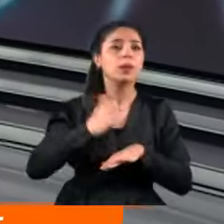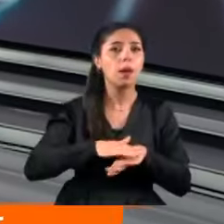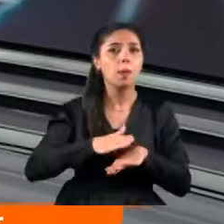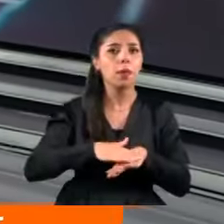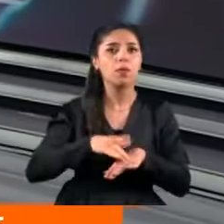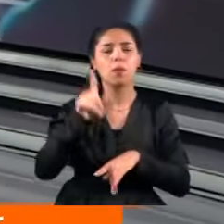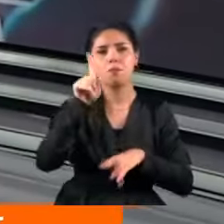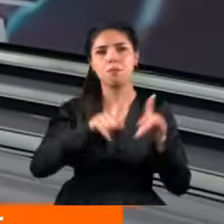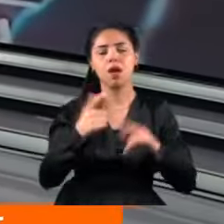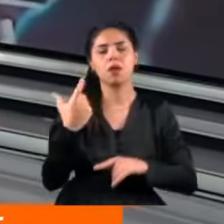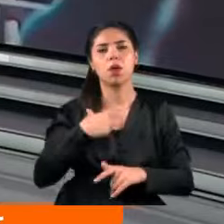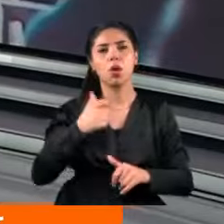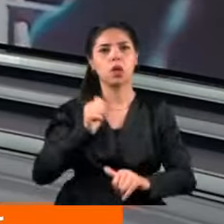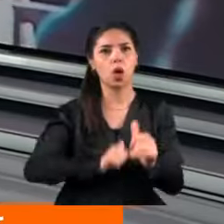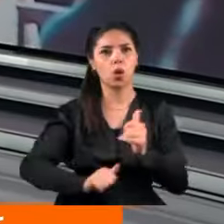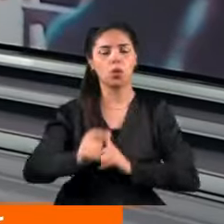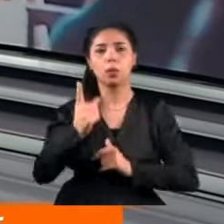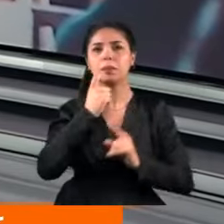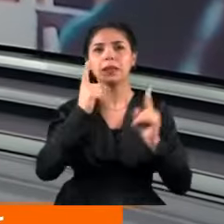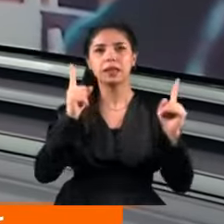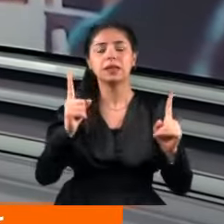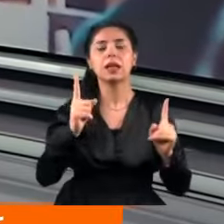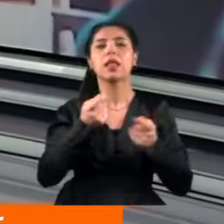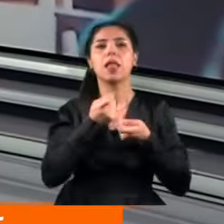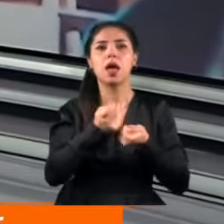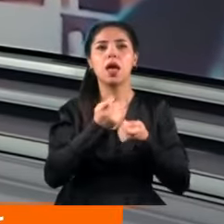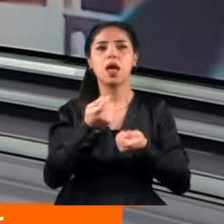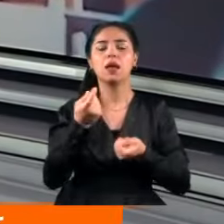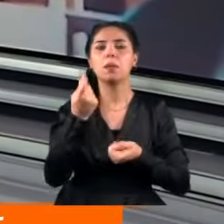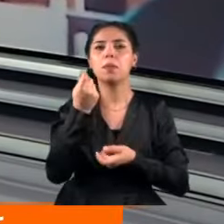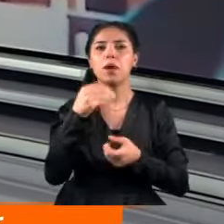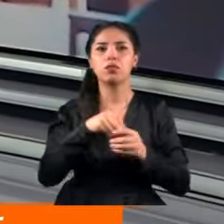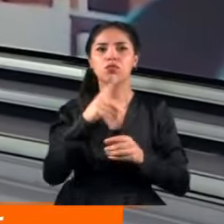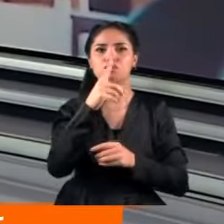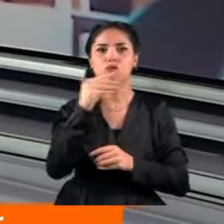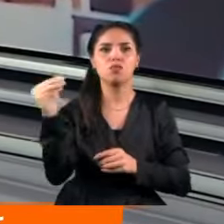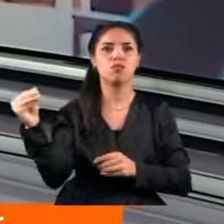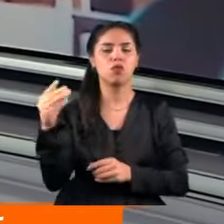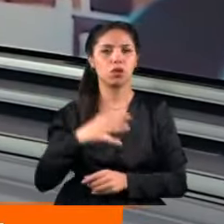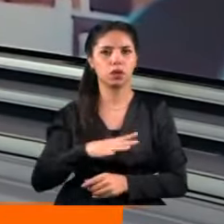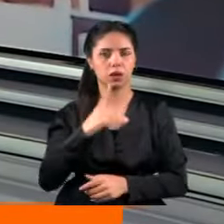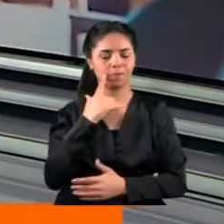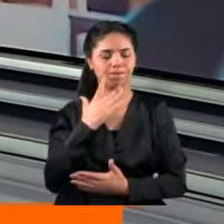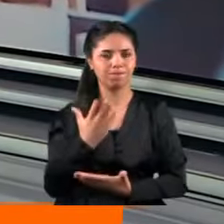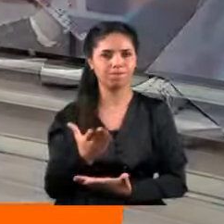Çünkü bazı özel üniversiteler yıllık eğitim ücreti için 1 milyon lira ücret istiyor.